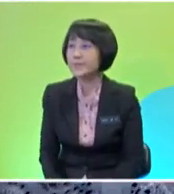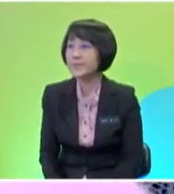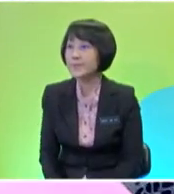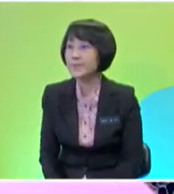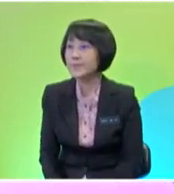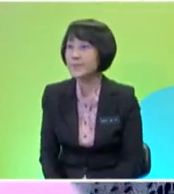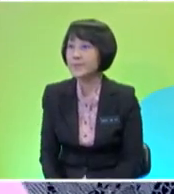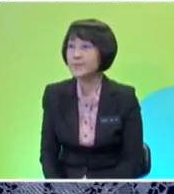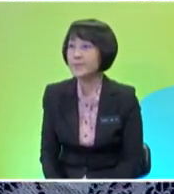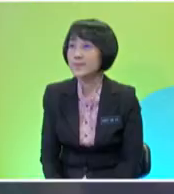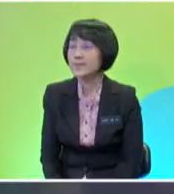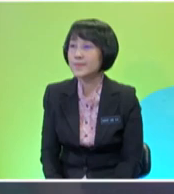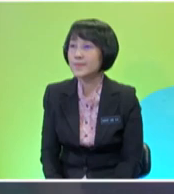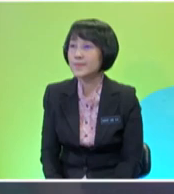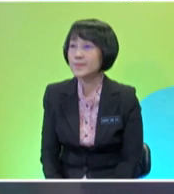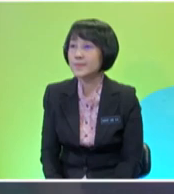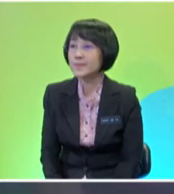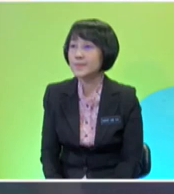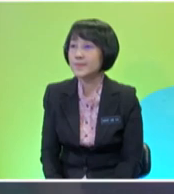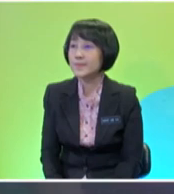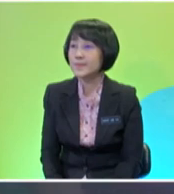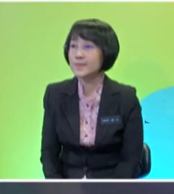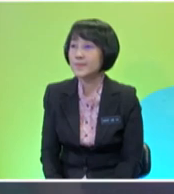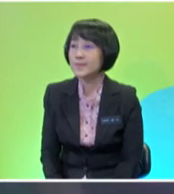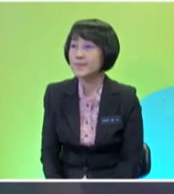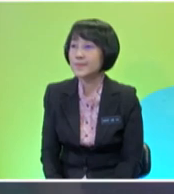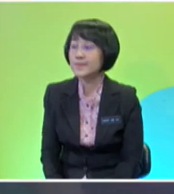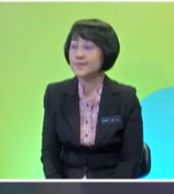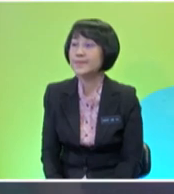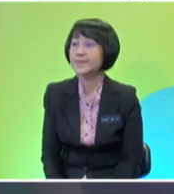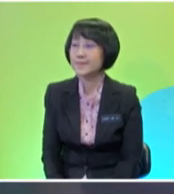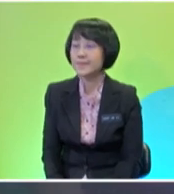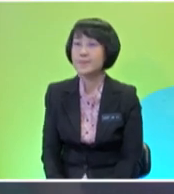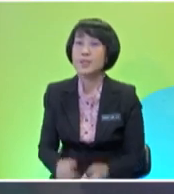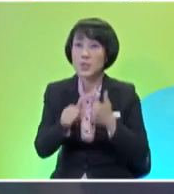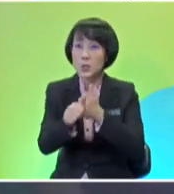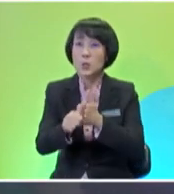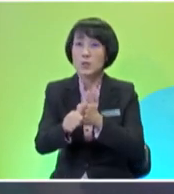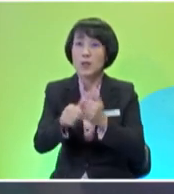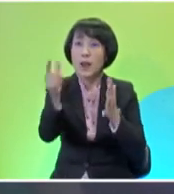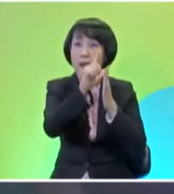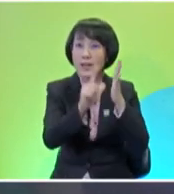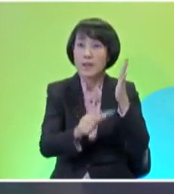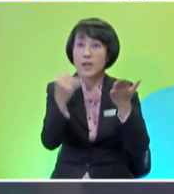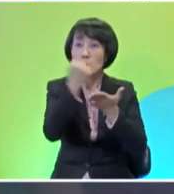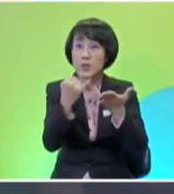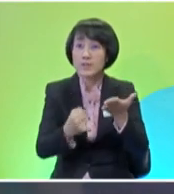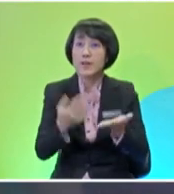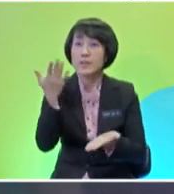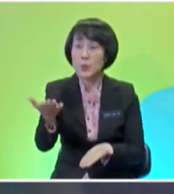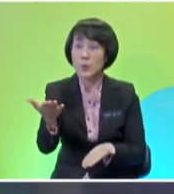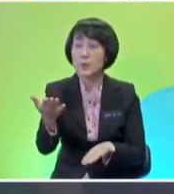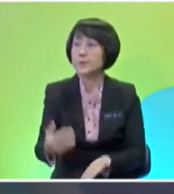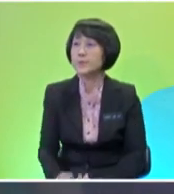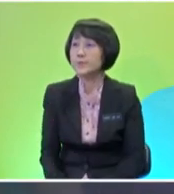bahagian atas yang tinggi tu kan? Atas yang tinggi tu. Cari bahagian yang tinggi. Yang mana? Bahagian tinggi. Okay, yang ini sisi kan? Betul ni sisi. Okay, yang ini yang kat sini. Okay,